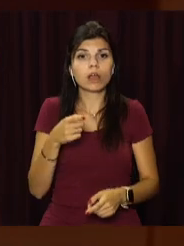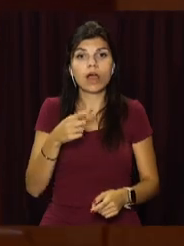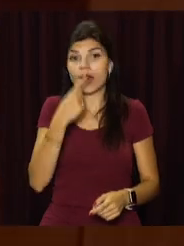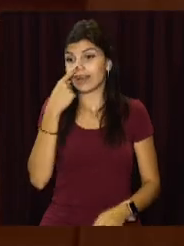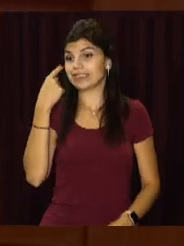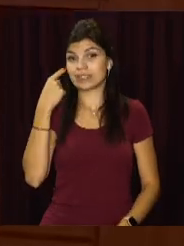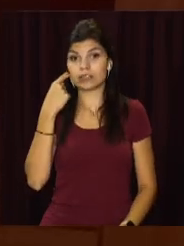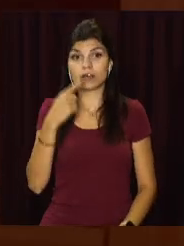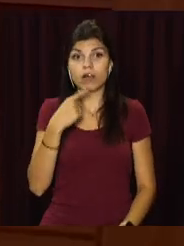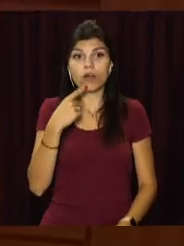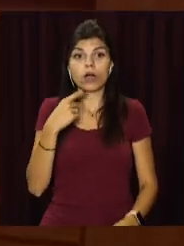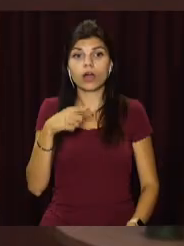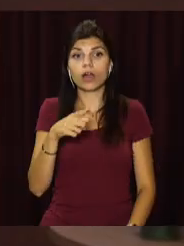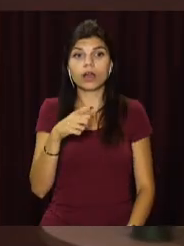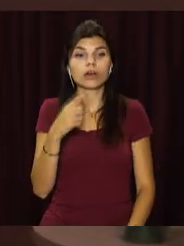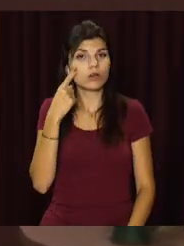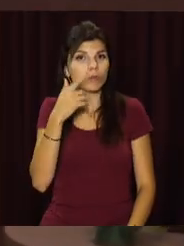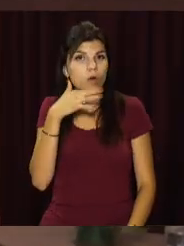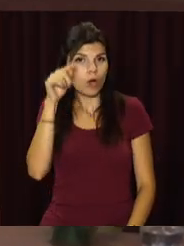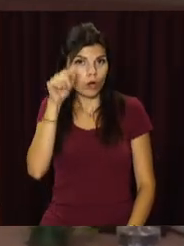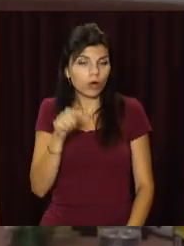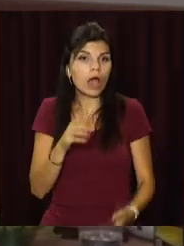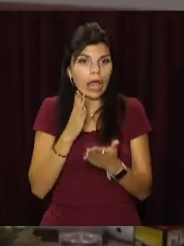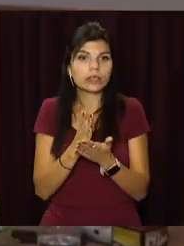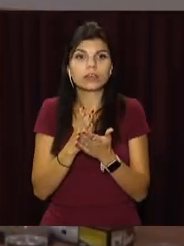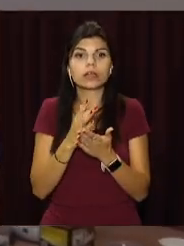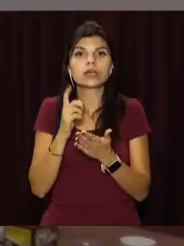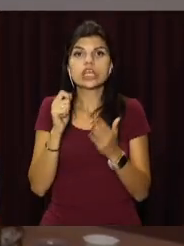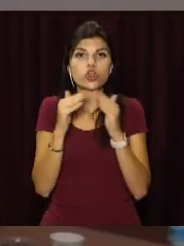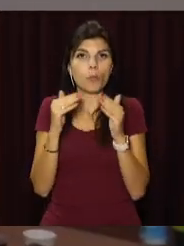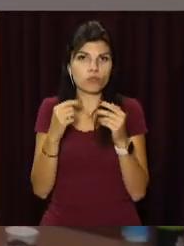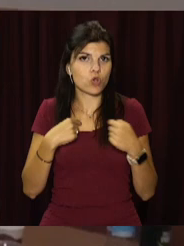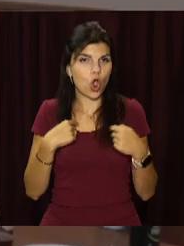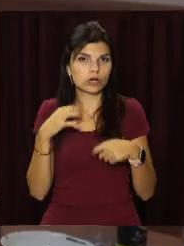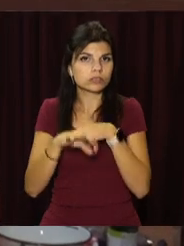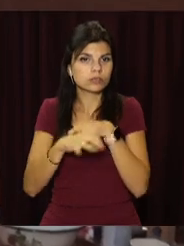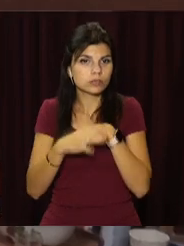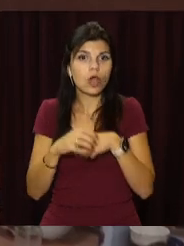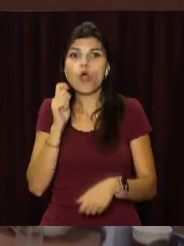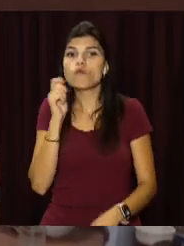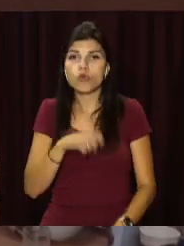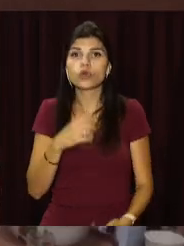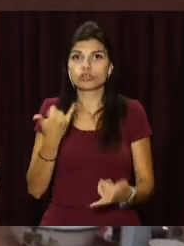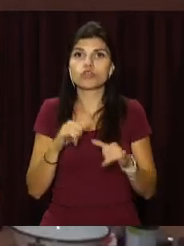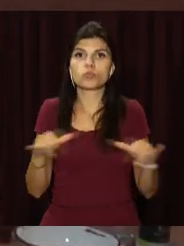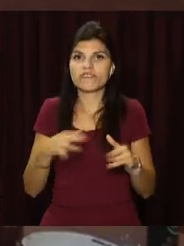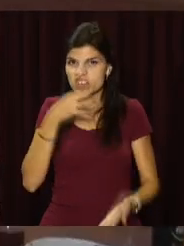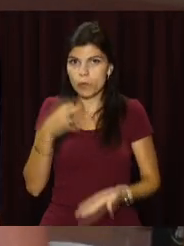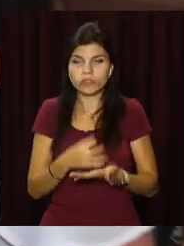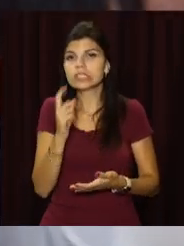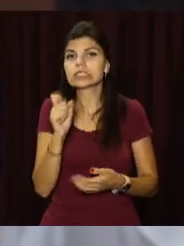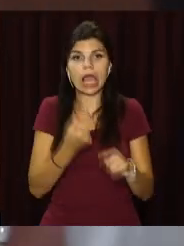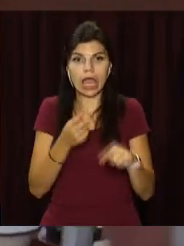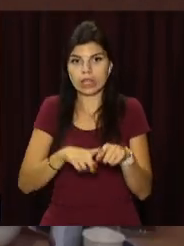Україні засудили 921 людину. А з початку 2021-го правоохоронці зареєстрували понад 1000 проваджень за